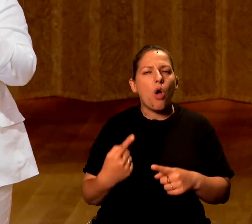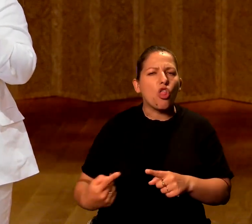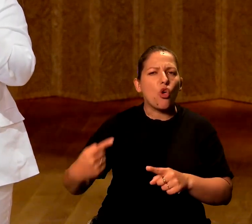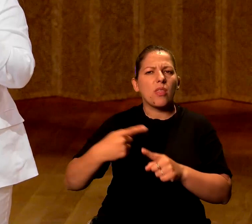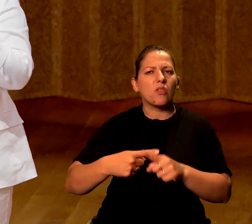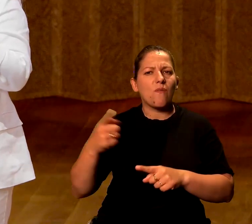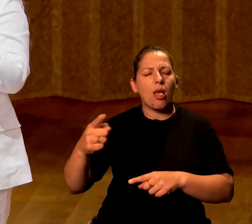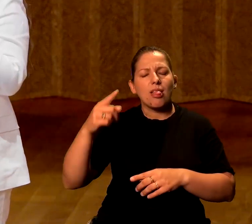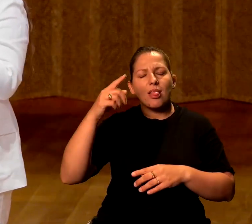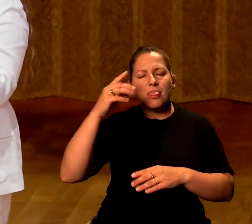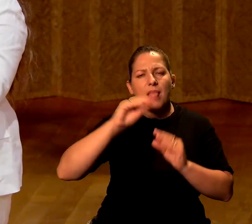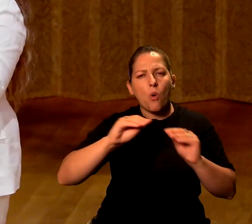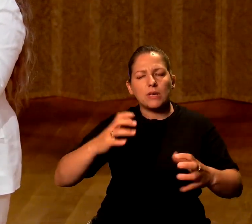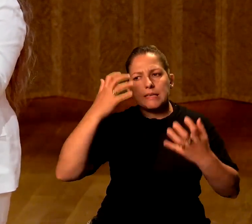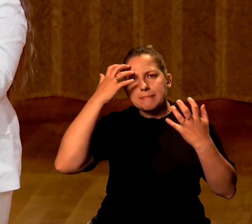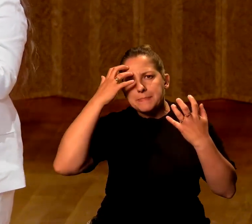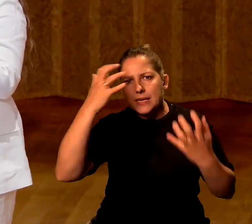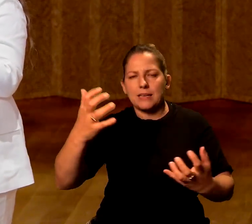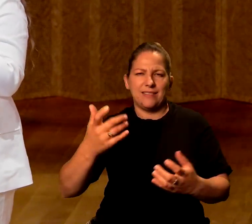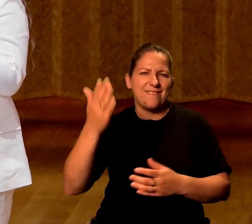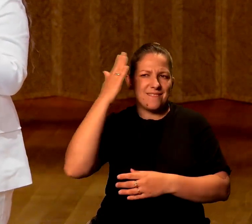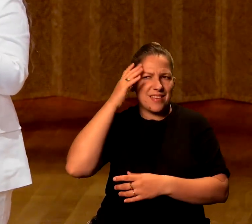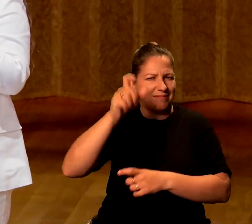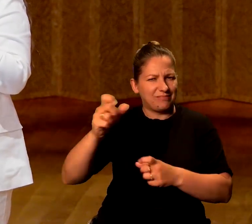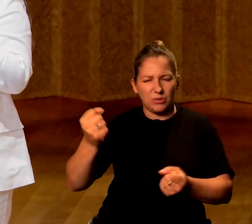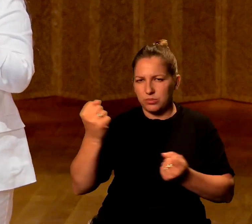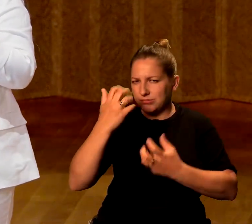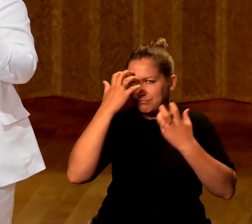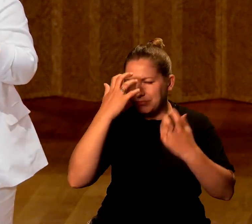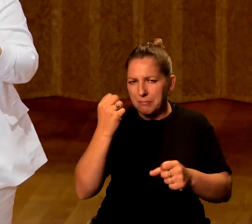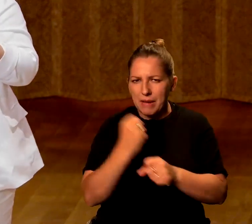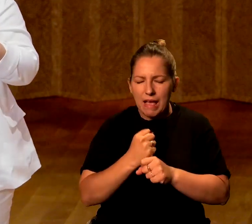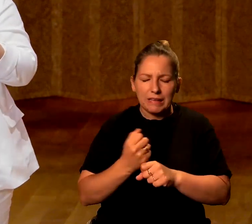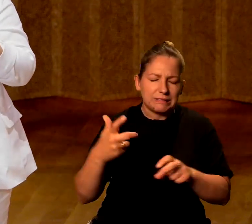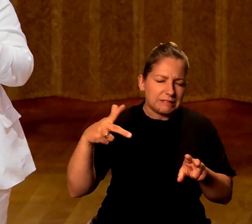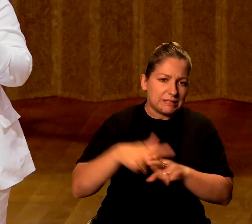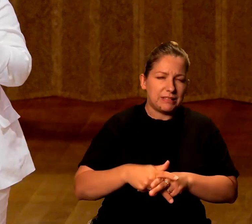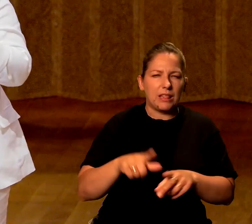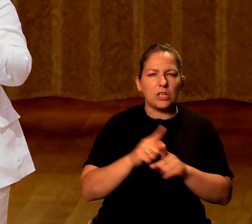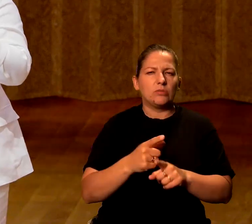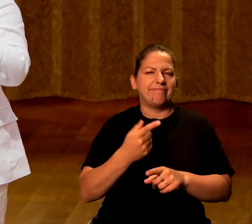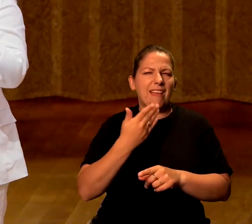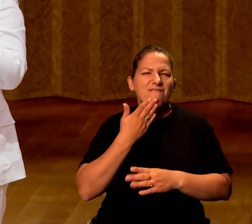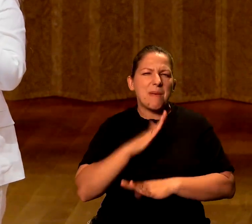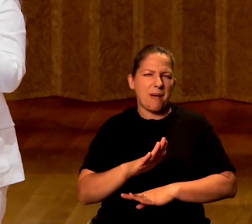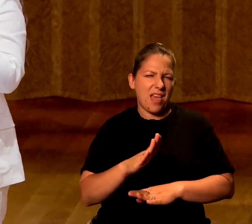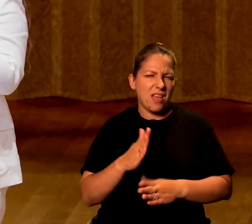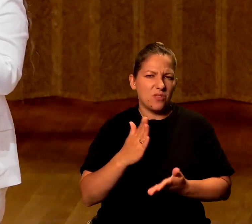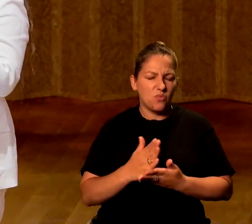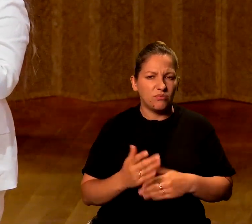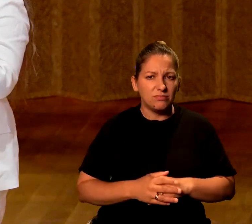dodatkowo nauczycieli, którzy, jak wiemy, i tak są obciążeni pracą i wypaleni.